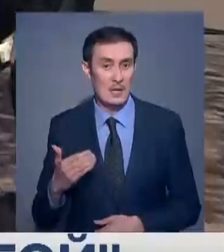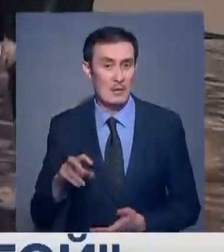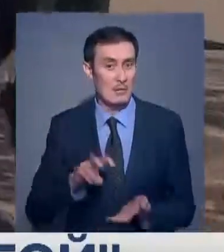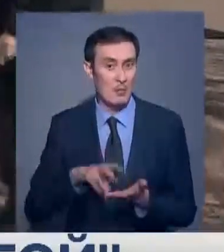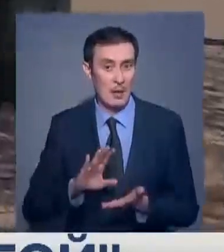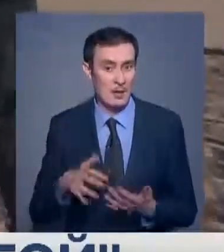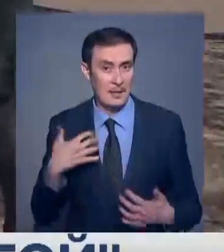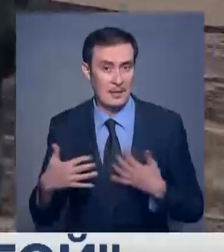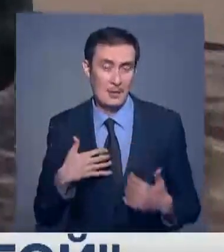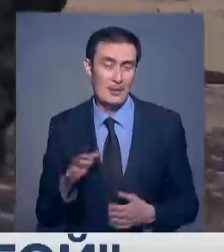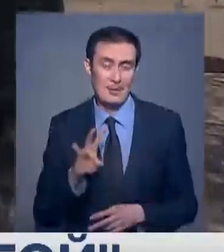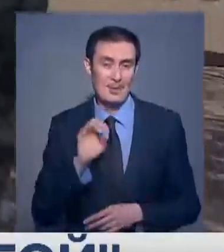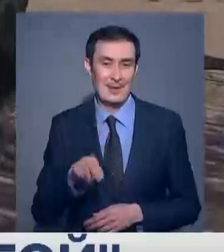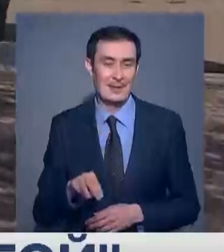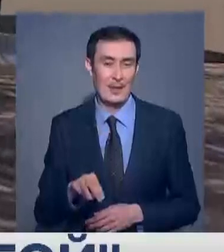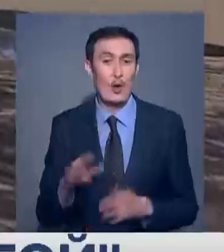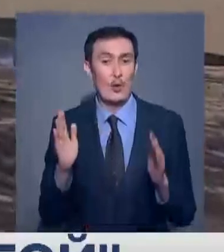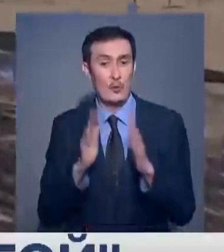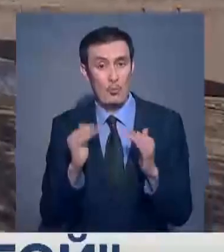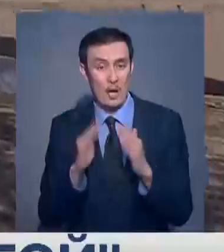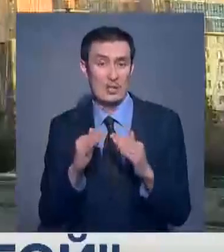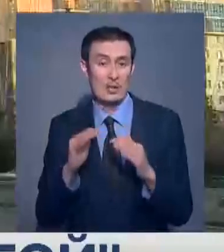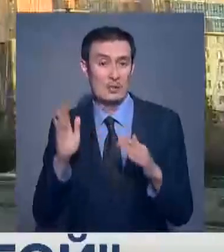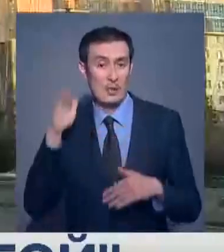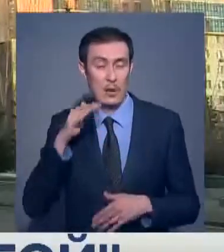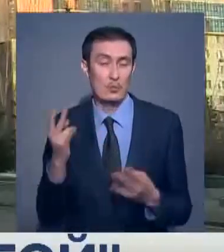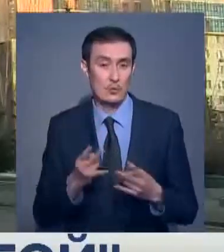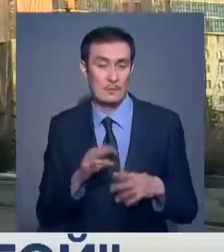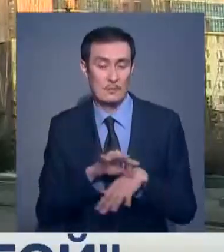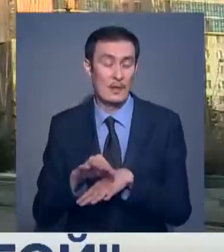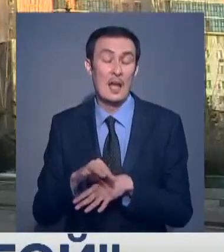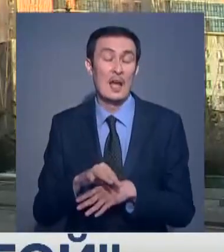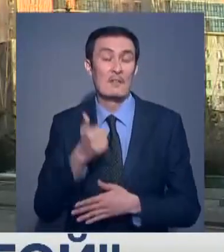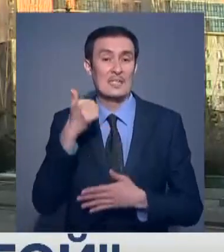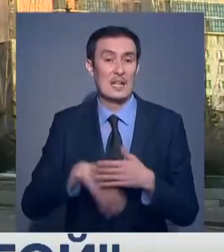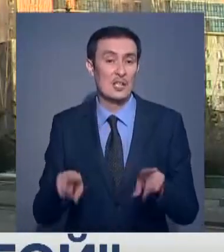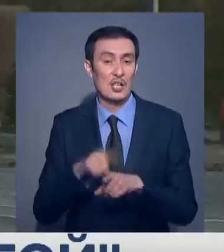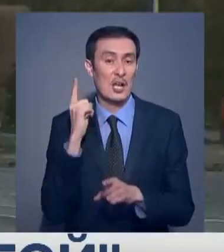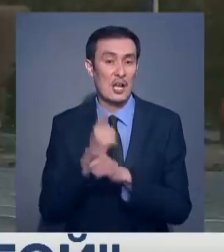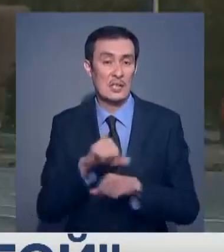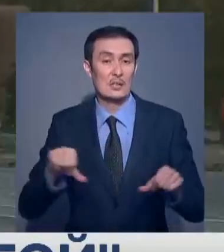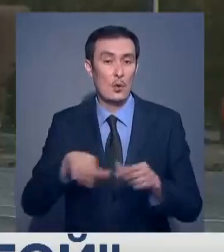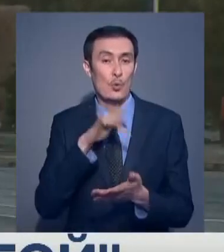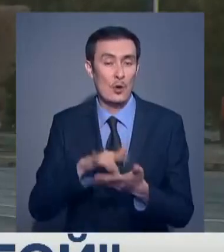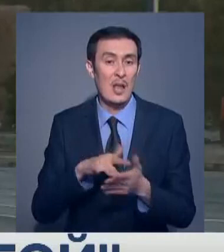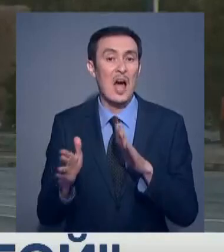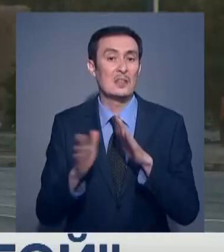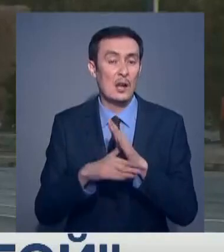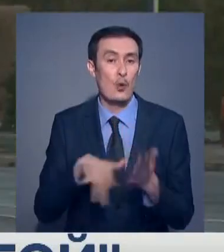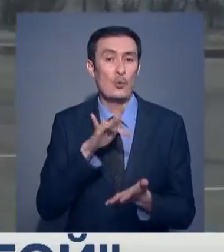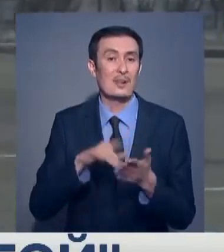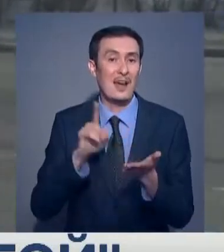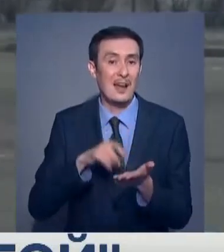боитесь? Да нет, домашние животные не переносят. Помимо столицы, на карантин закрыли такие города, как Атырау,